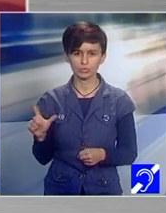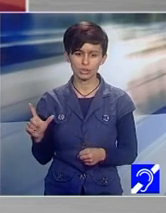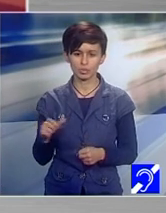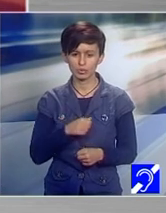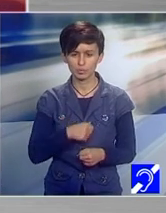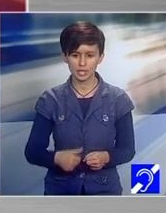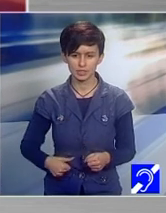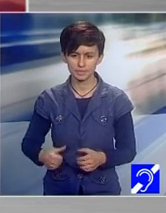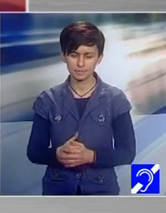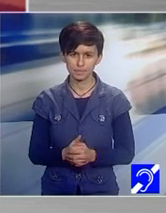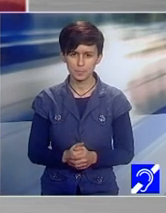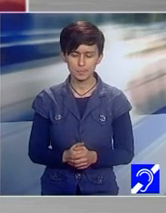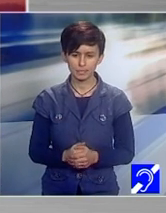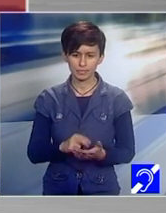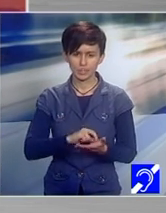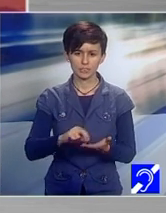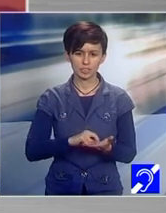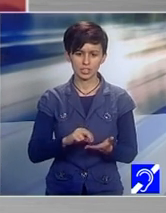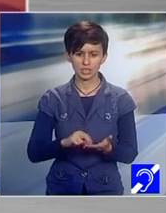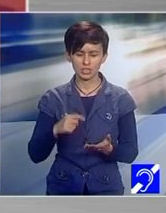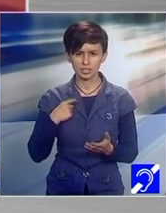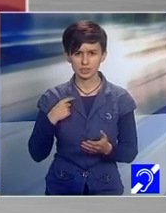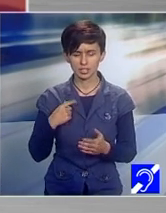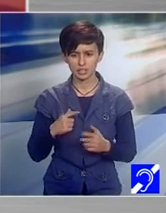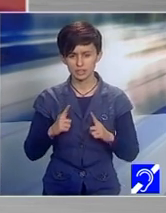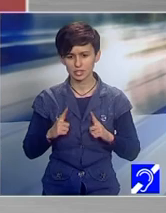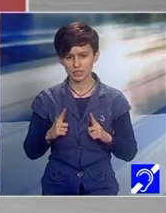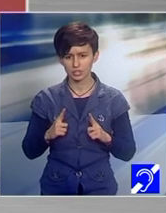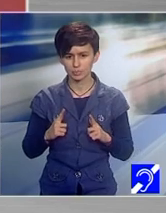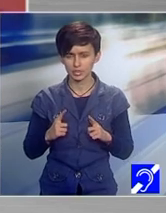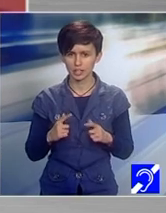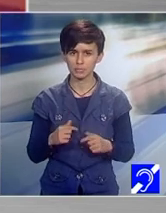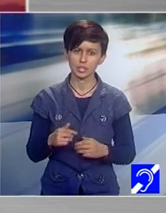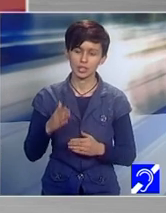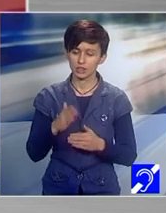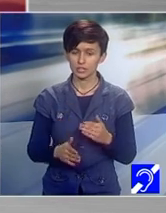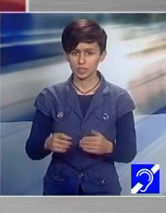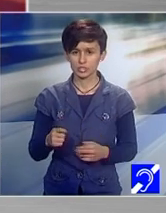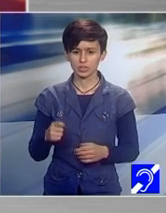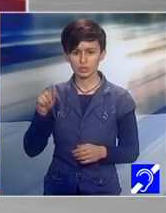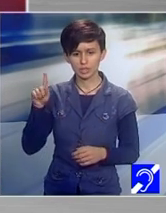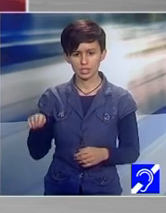maximum două. Și sigur că lista deja a ajuns undeva, am o listă de așteptare până de pe la sfârșitul lui februarie.